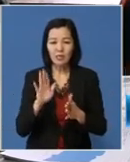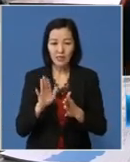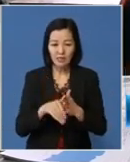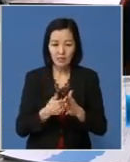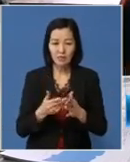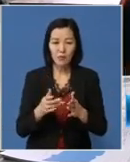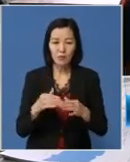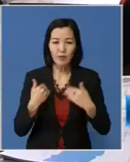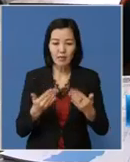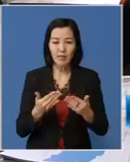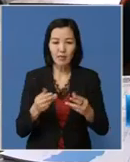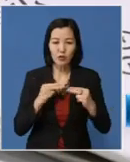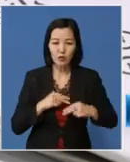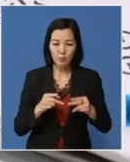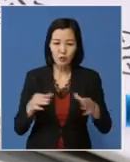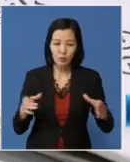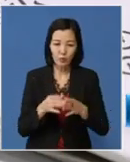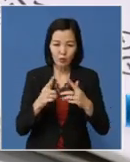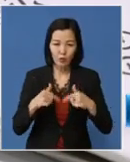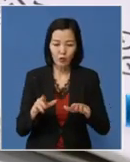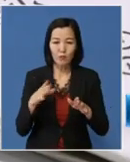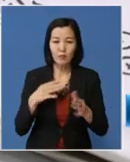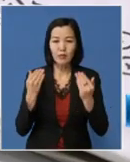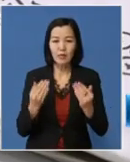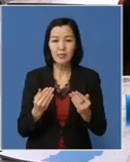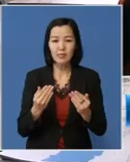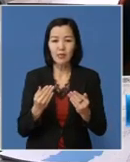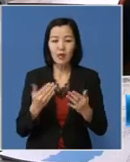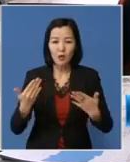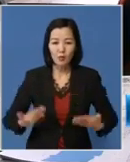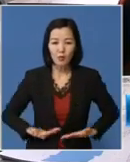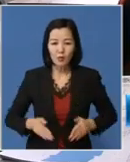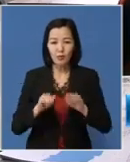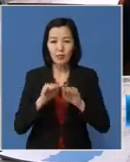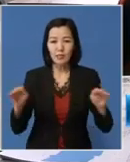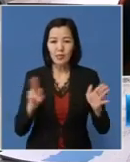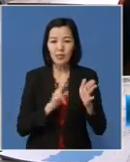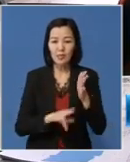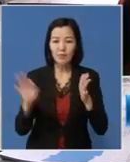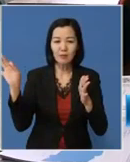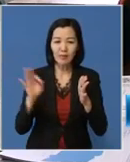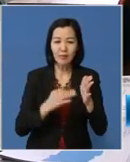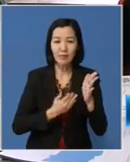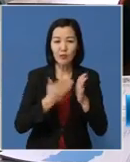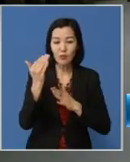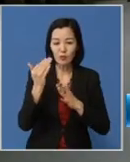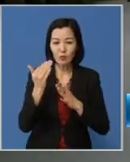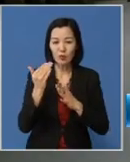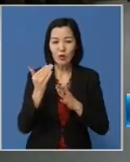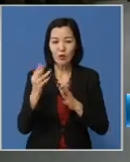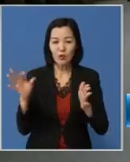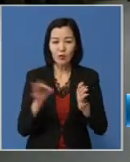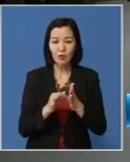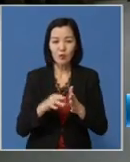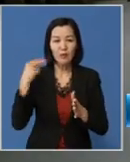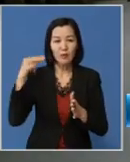осы жұмыс тобы құрылған болатын. Қазір енді күнкөріс деңгейінің 70%-ына дейін өсіруге көзделіп отыр. Президент